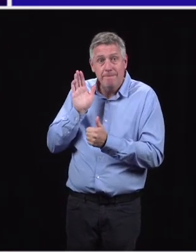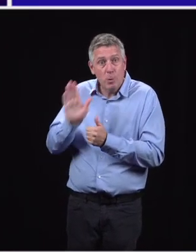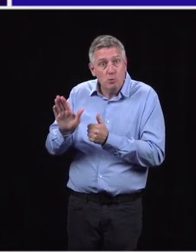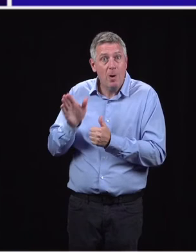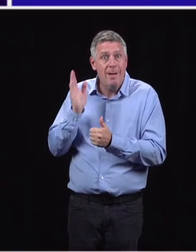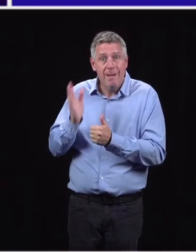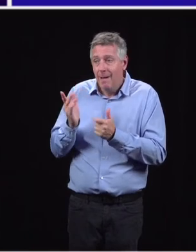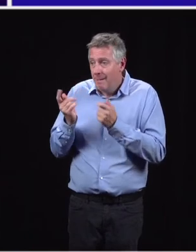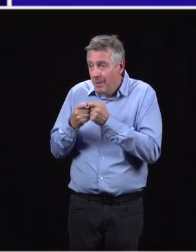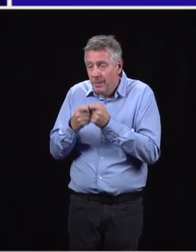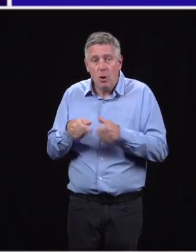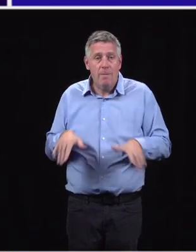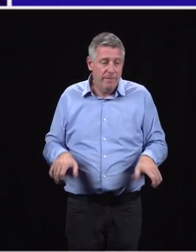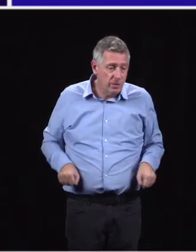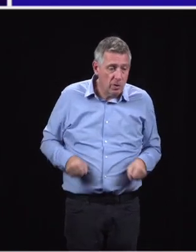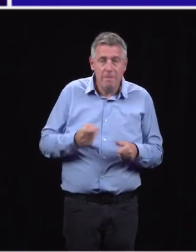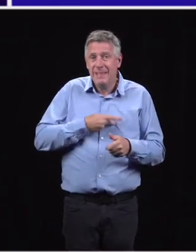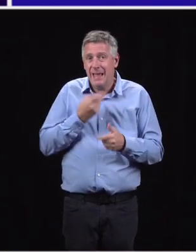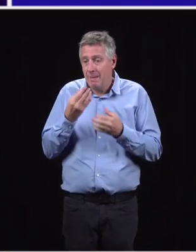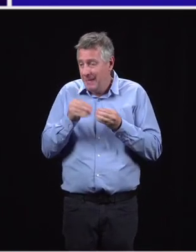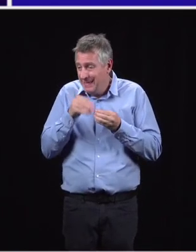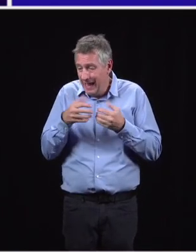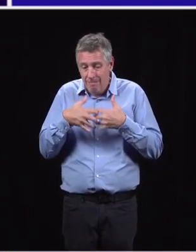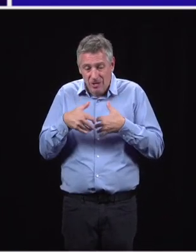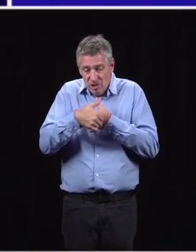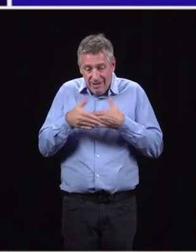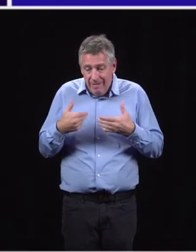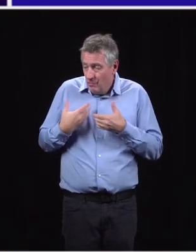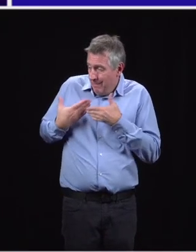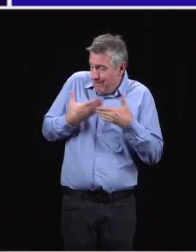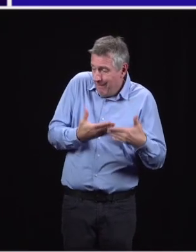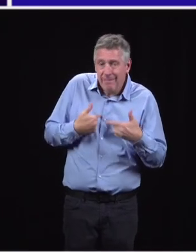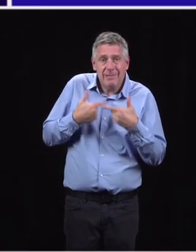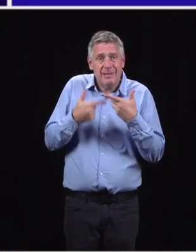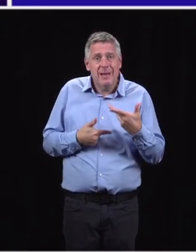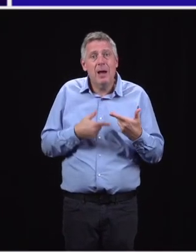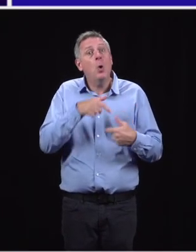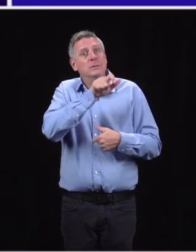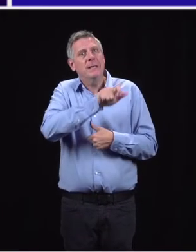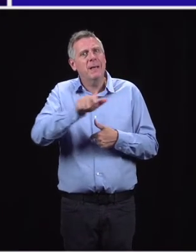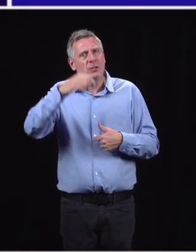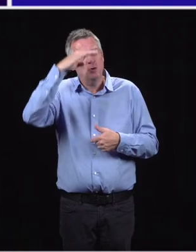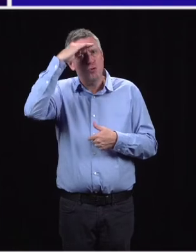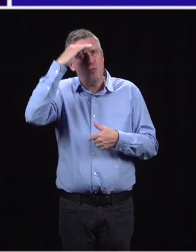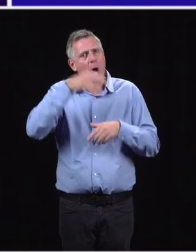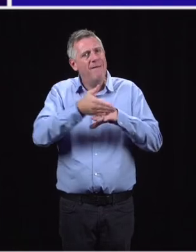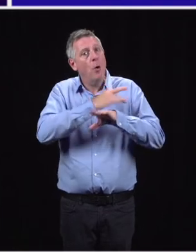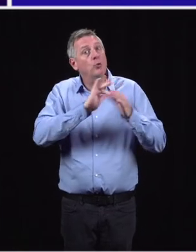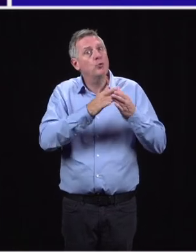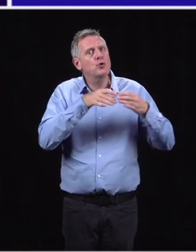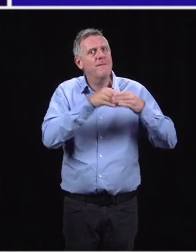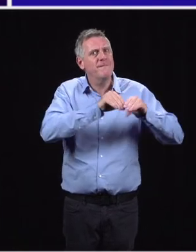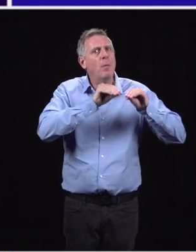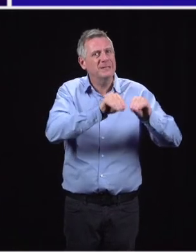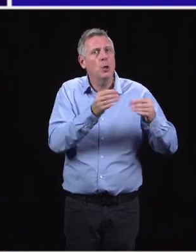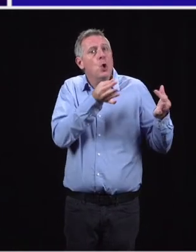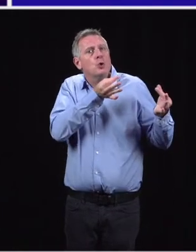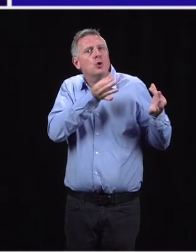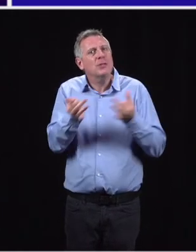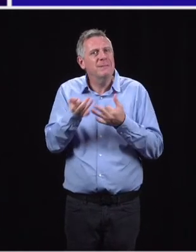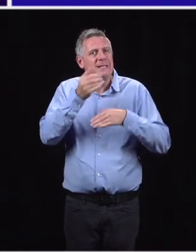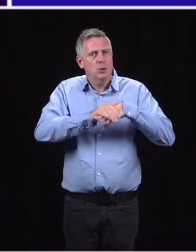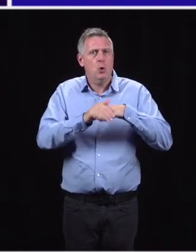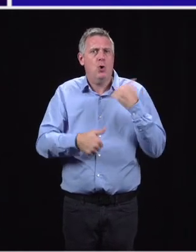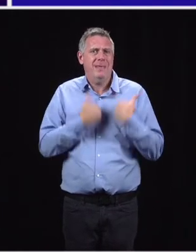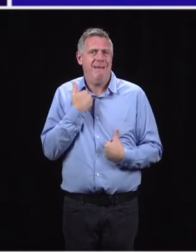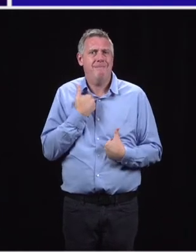avant un fauteuil mettez un médical etc et surtout on a fait des chauffeurs qui sont formés et sensibilisés du coup qui sont